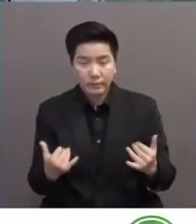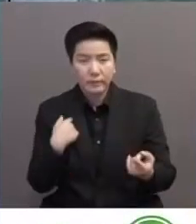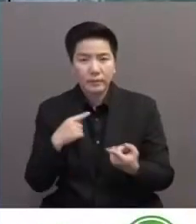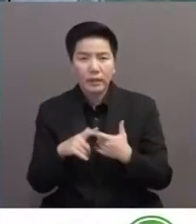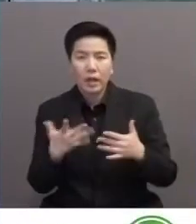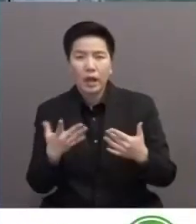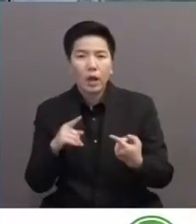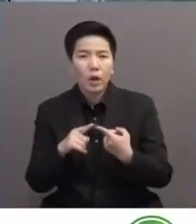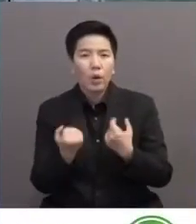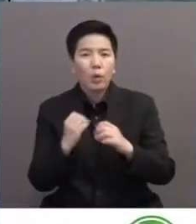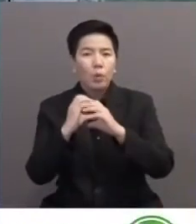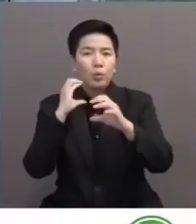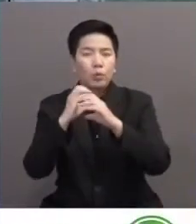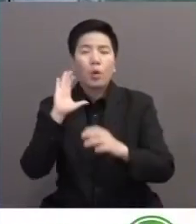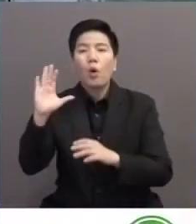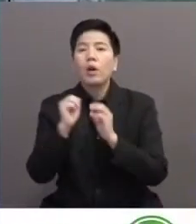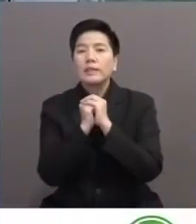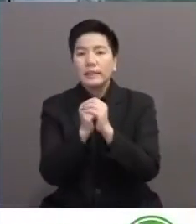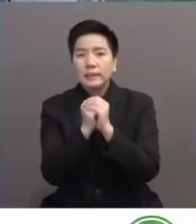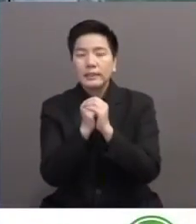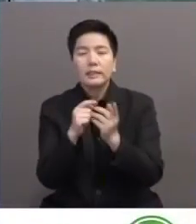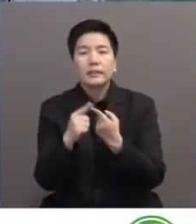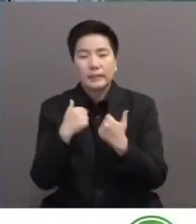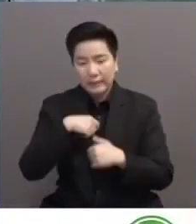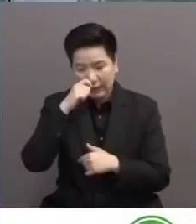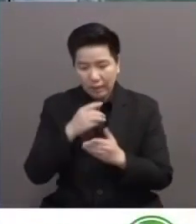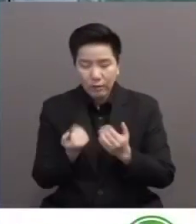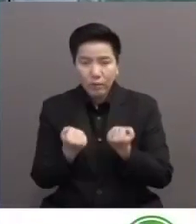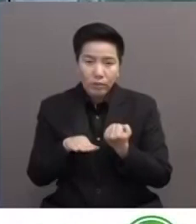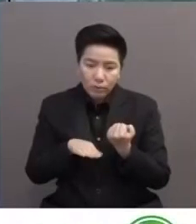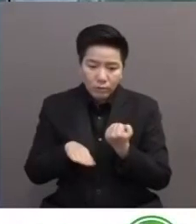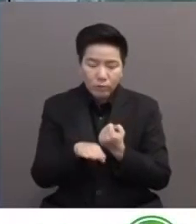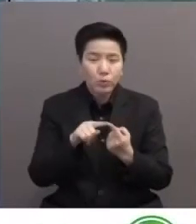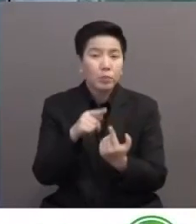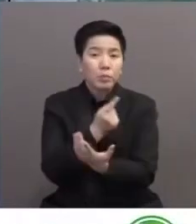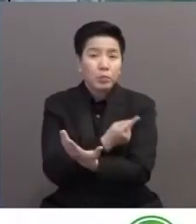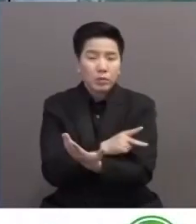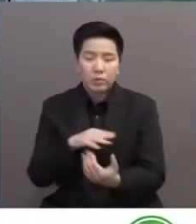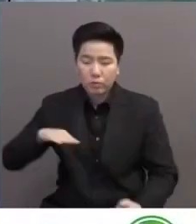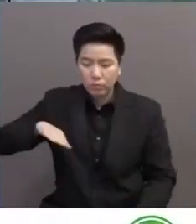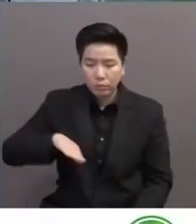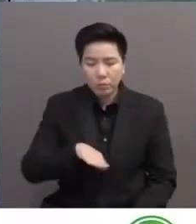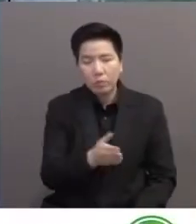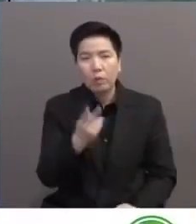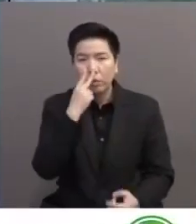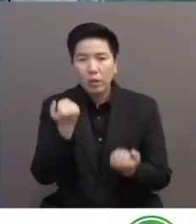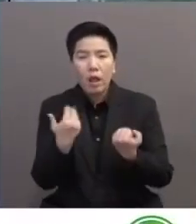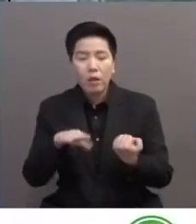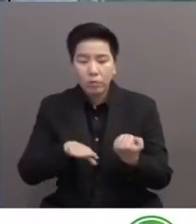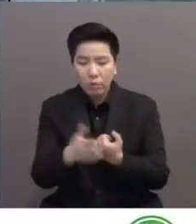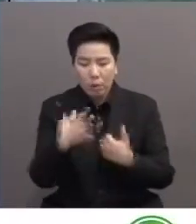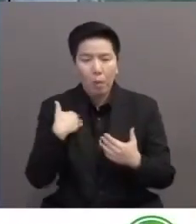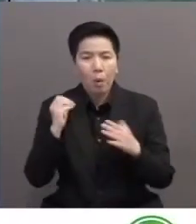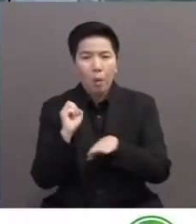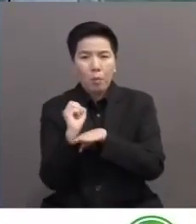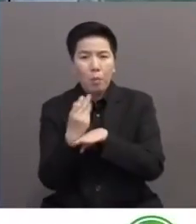เป็นอุบัติเหตุครับรถทัวร์ของนักท่องเที่ยวจีนที่ไปประสบเหตุนะครับที่จังหวัดภูเก็ตปรากฏว่าหลังเกิดเหตุเนี่ยก็มีรถกู้ชี